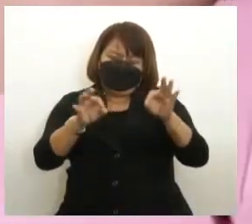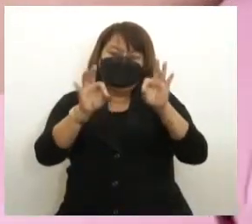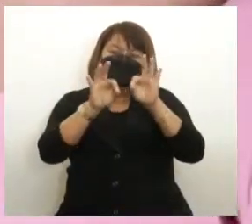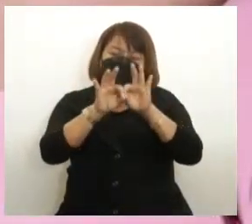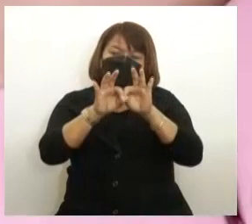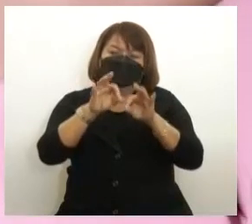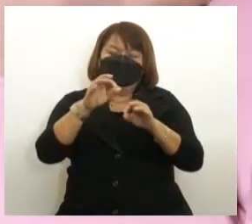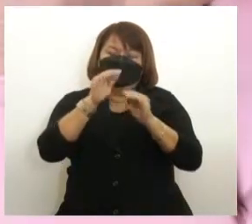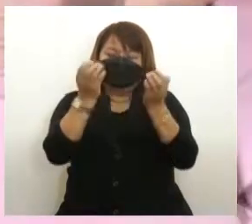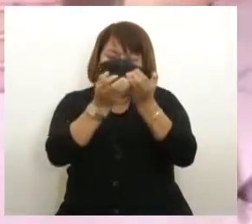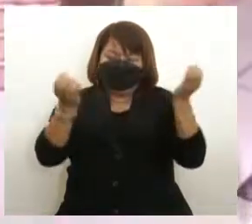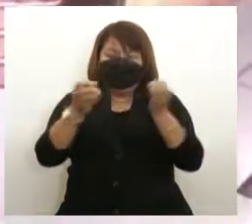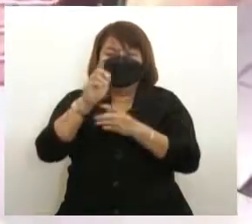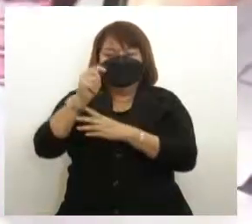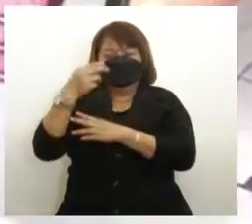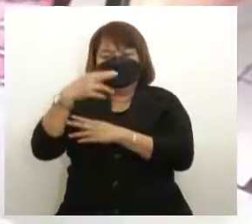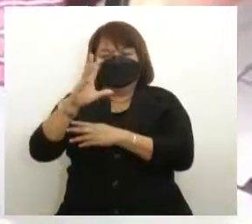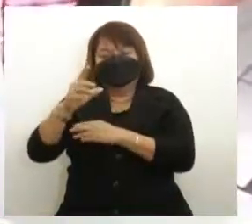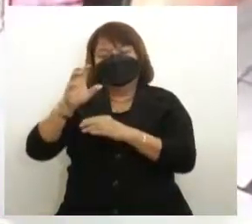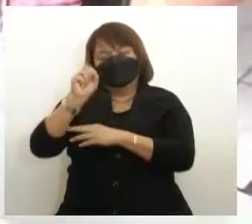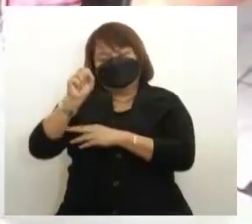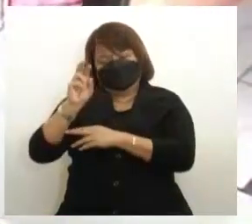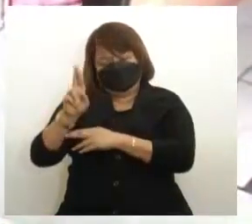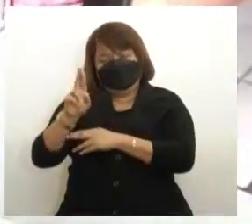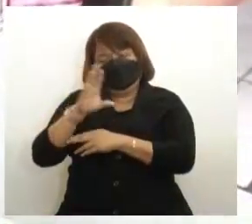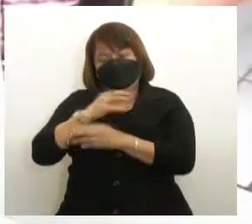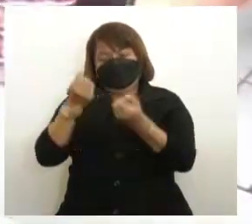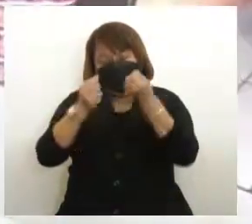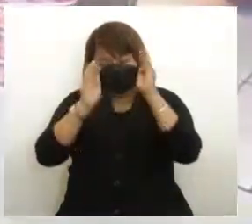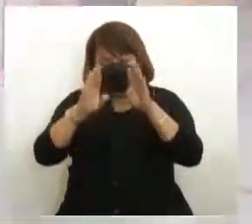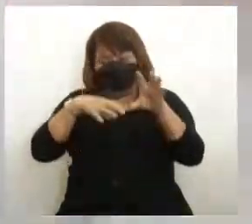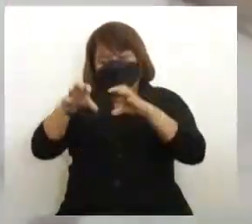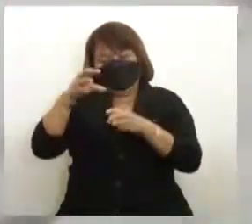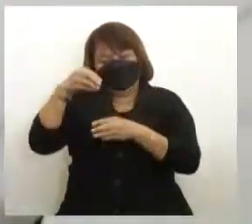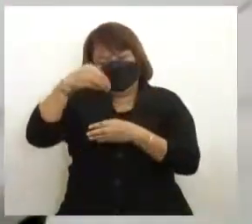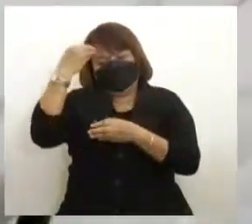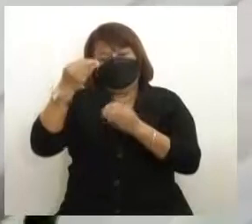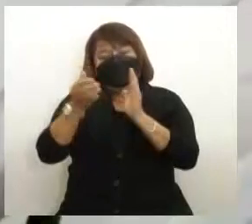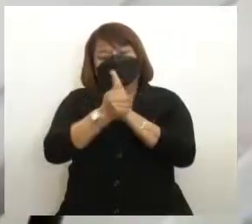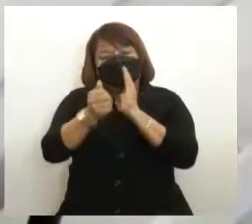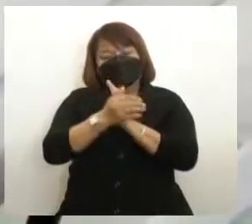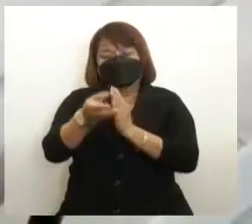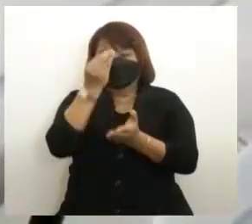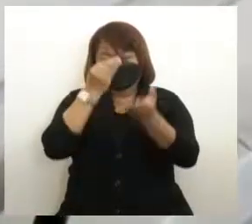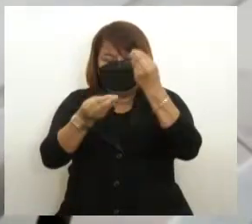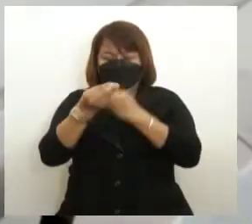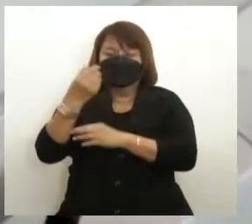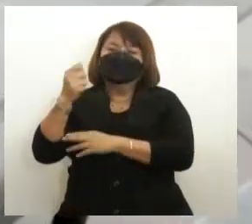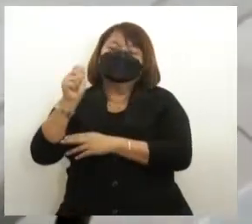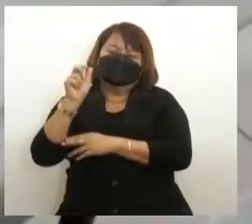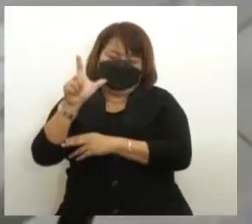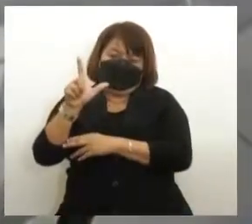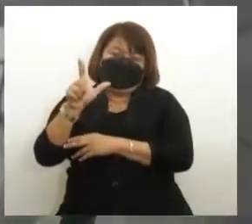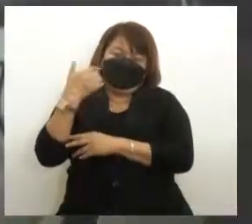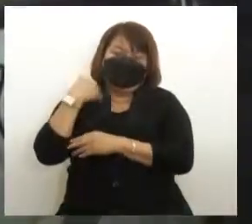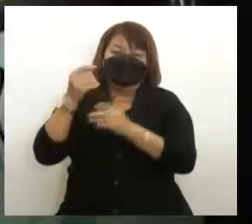างมาตรฐานตัวชี้วัดสาระการเรียนรู้และออกแบบการจัดประสบการณ์การเรียนรู้ Active Learning ที่